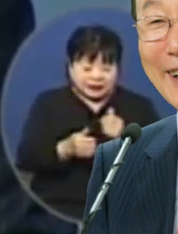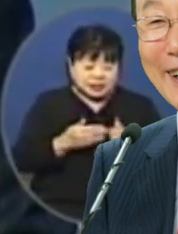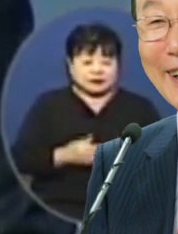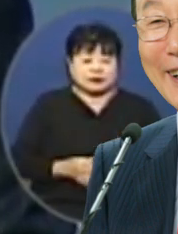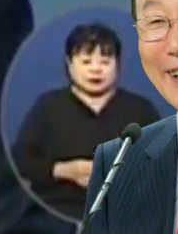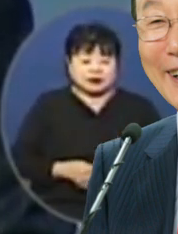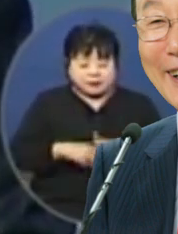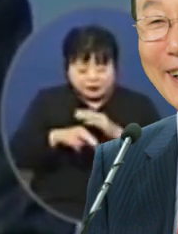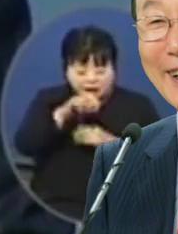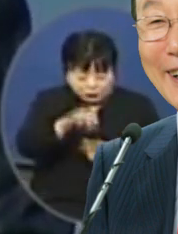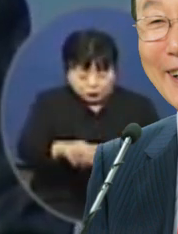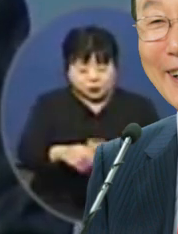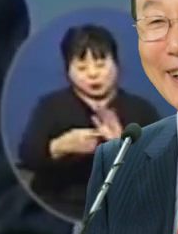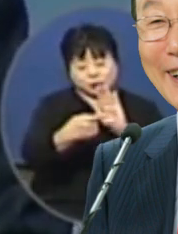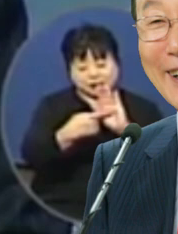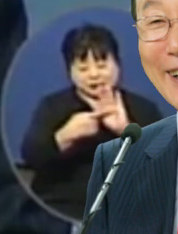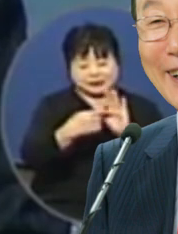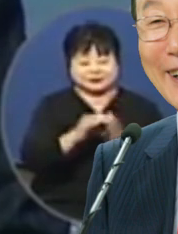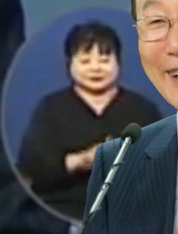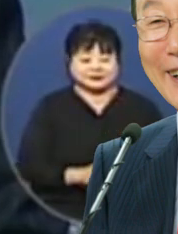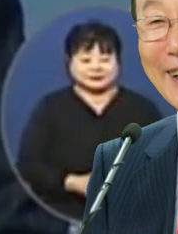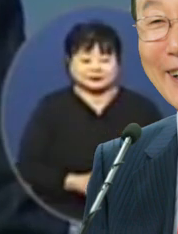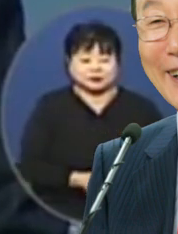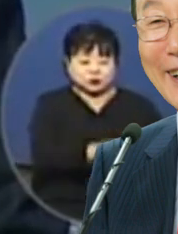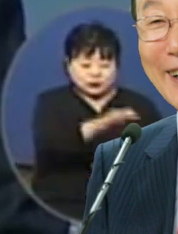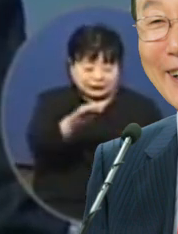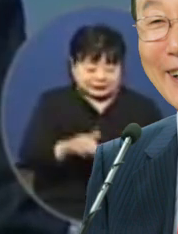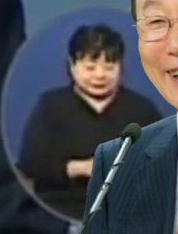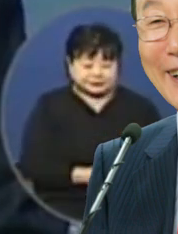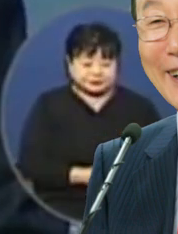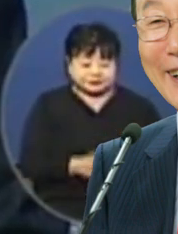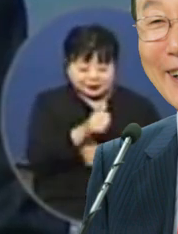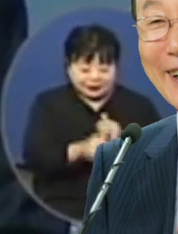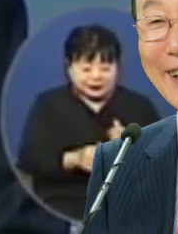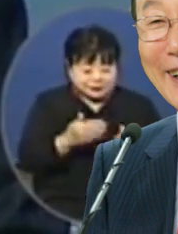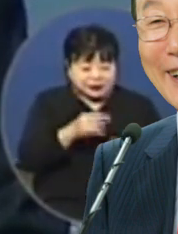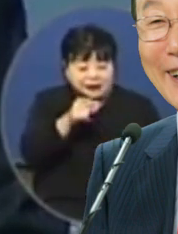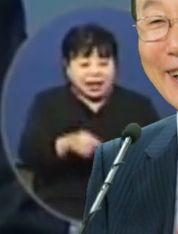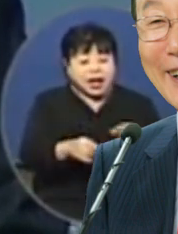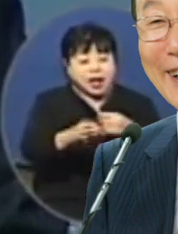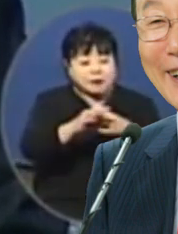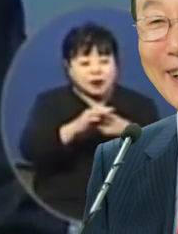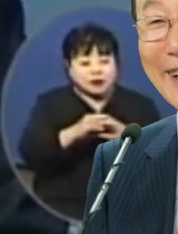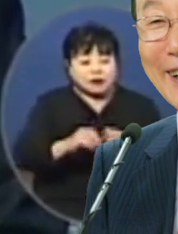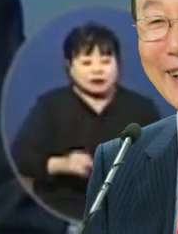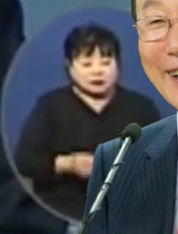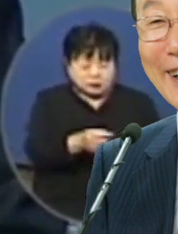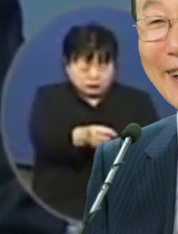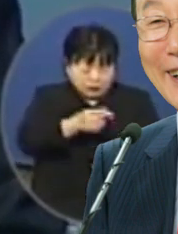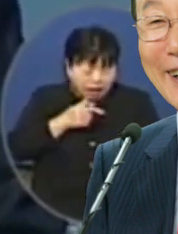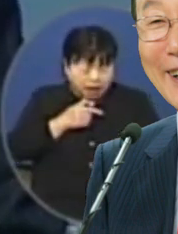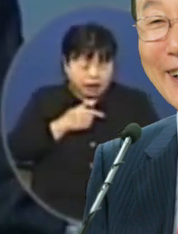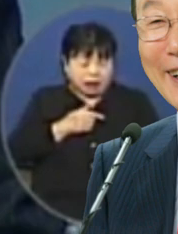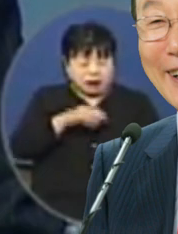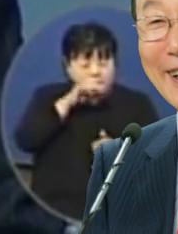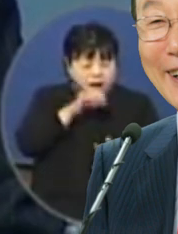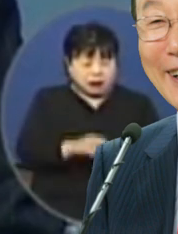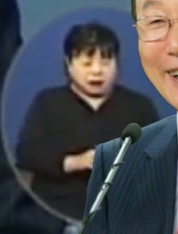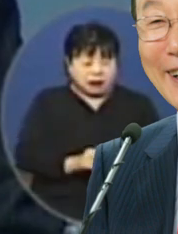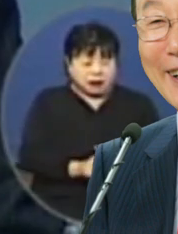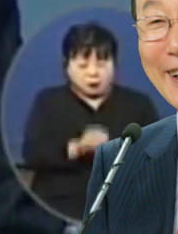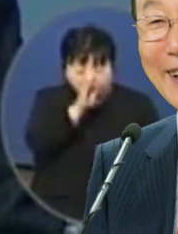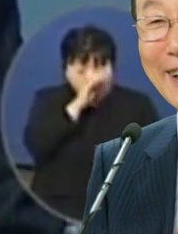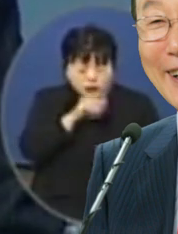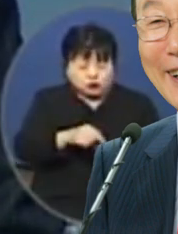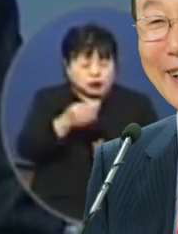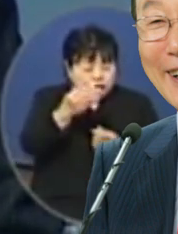우리에게 피란처로서 나타나는 것입니다. 우리는 하나님께 나가면 새 사냥꾼의 올무에서와 극한 연병에서 건져주시는